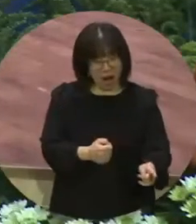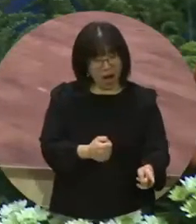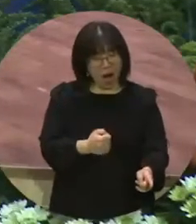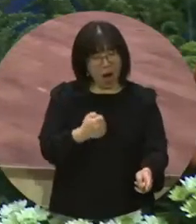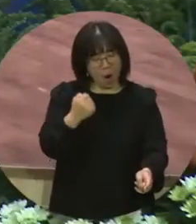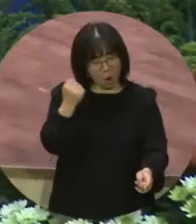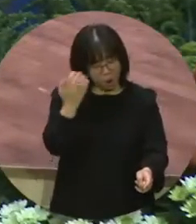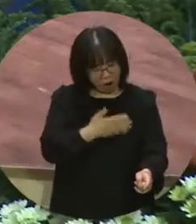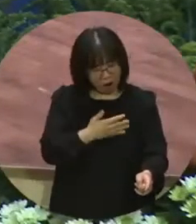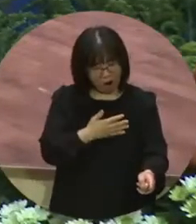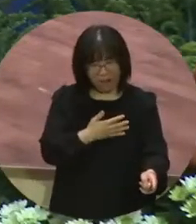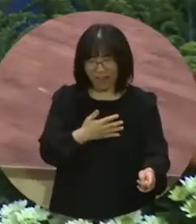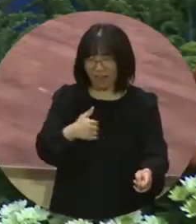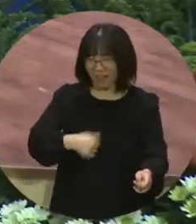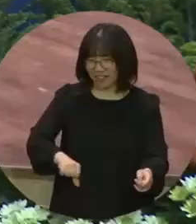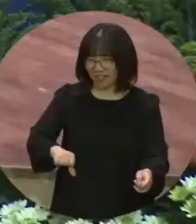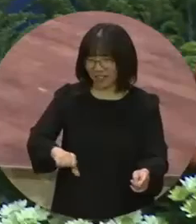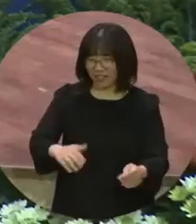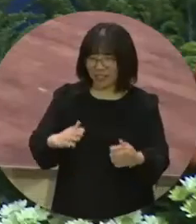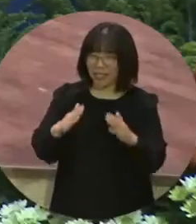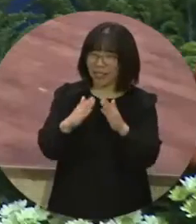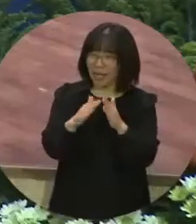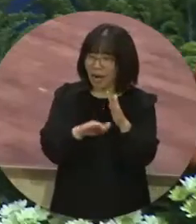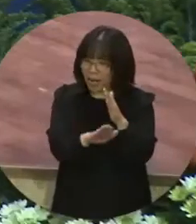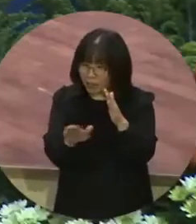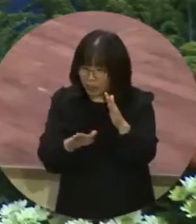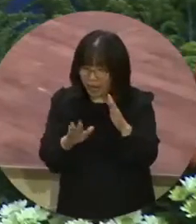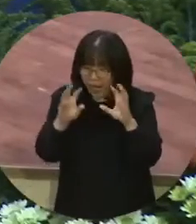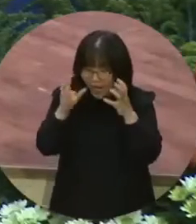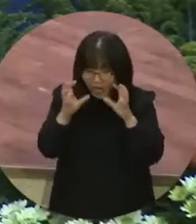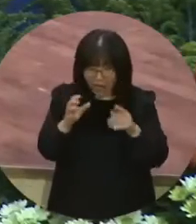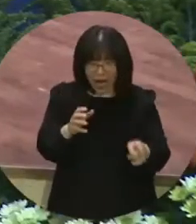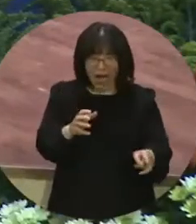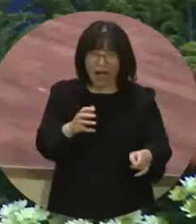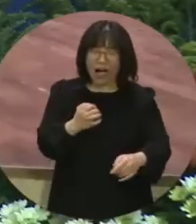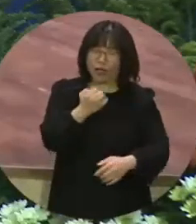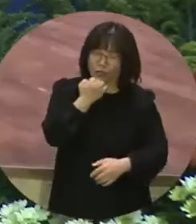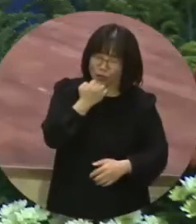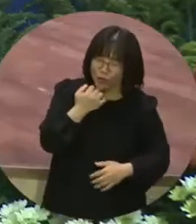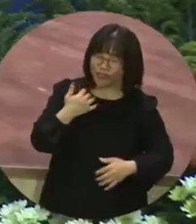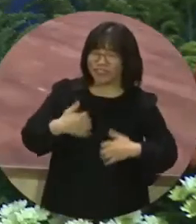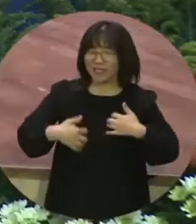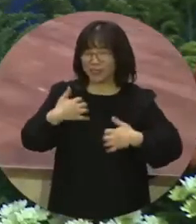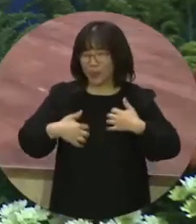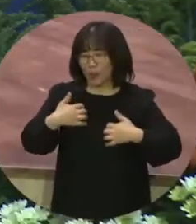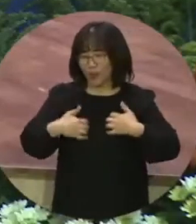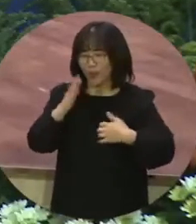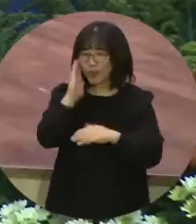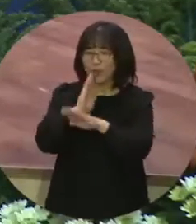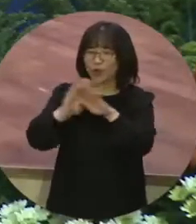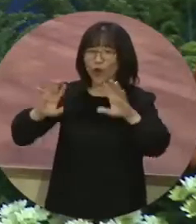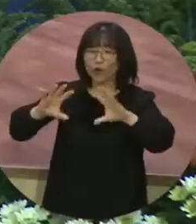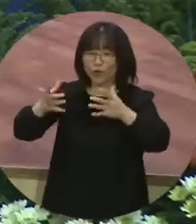이 아들 때문에 집안이 말이야. 막 그냥 웃음 천국이야, 그냥. 웃음 천국이야.